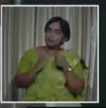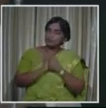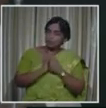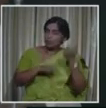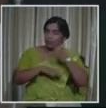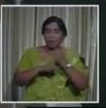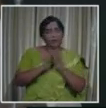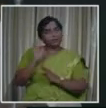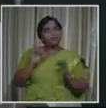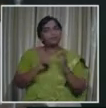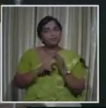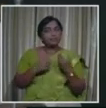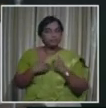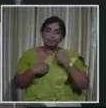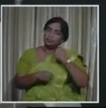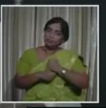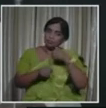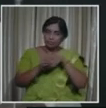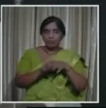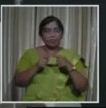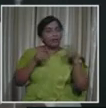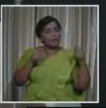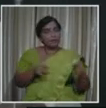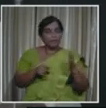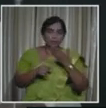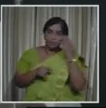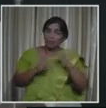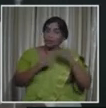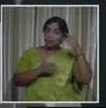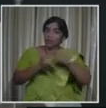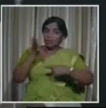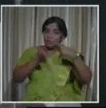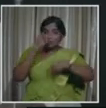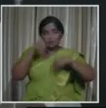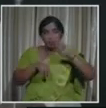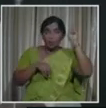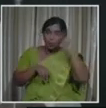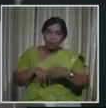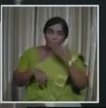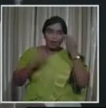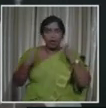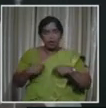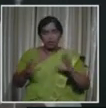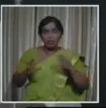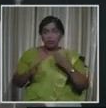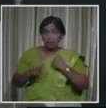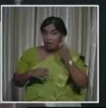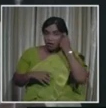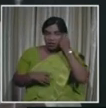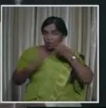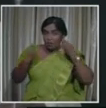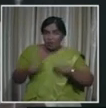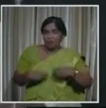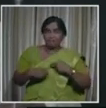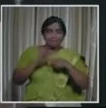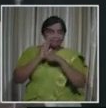මුලසනේ මන්ත්‍රීතුමනි අපි ආණ්ඩු පක්ෂෙ ඉන්න පුළුවන් විපක්ෂෙ ඉන්න පුළුවන් ඊළඟ මැතිවරණ දිනන්න පුළුවන් පරදින්න පුළුවන් හැබැයි අපේ මතය යටපත් කරන්න කාටවත්